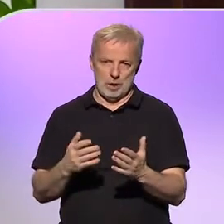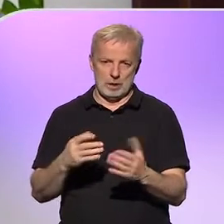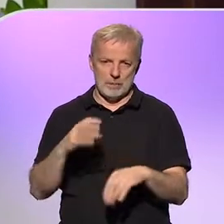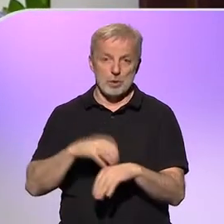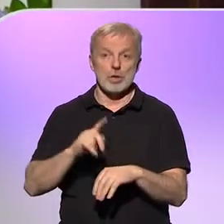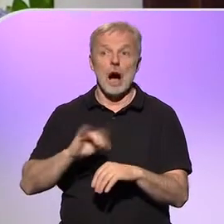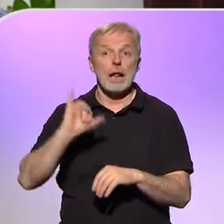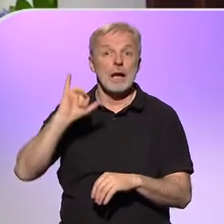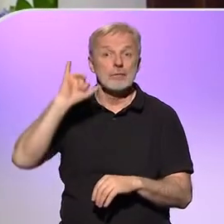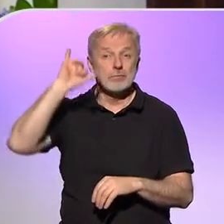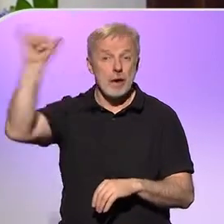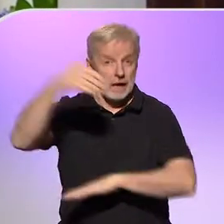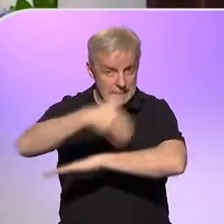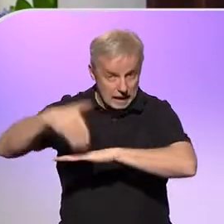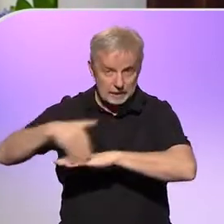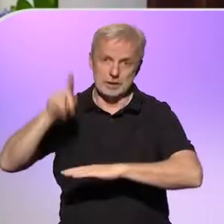za hranice, tak už je to vlastně jinak.